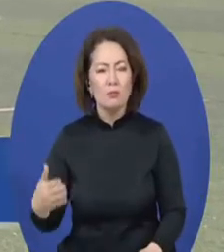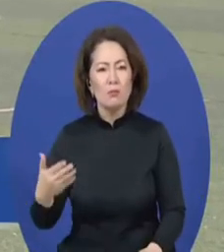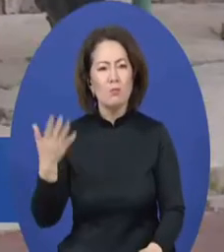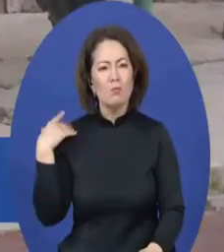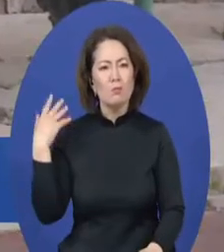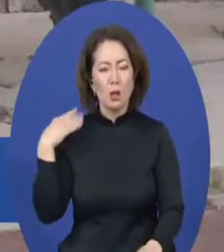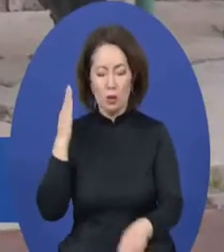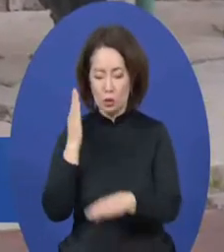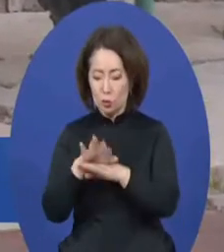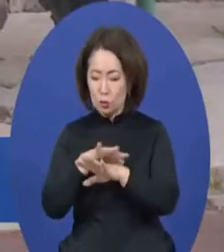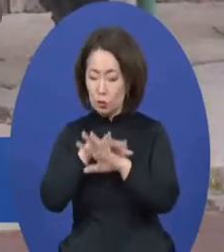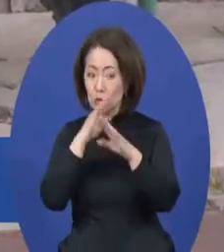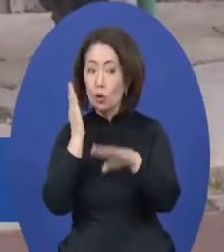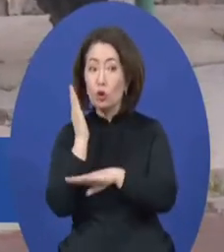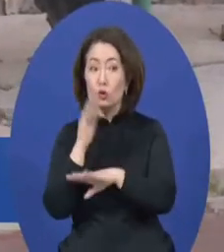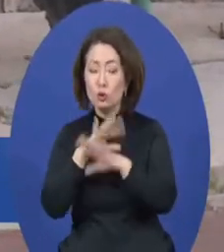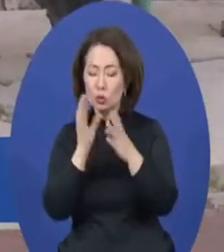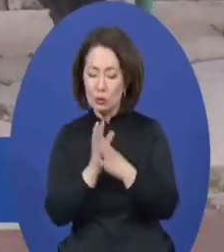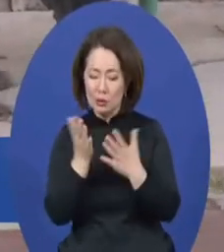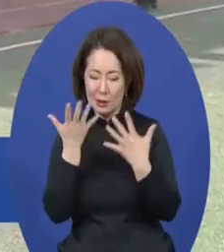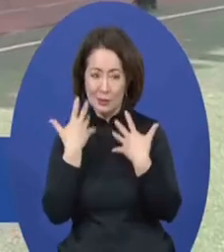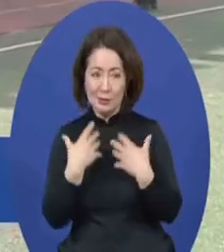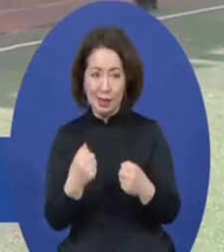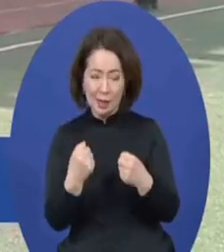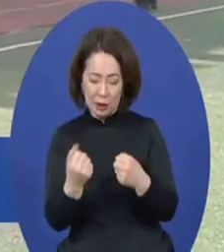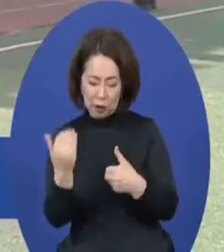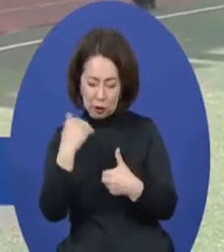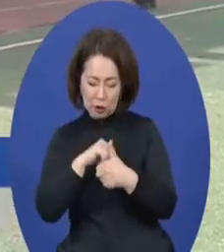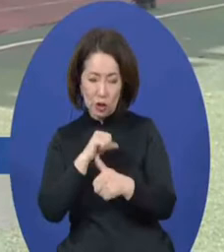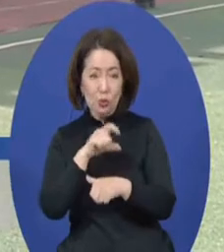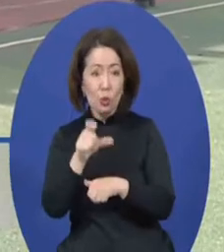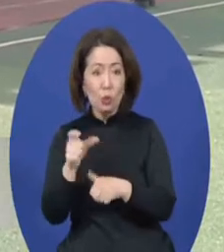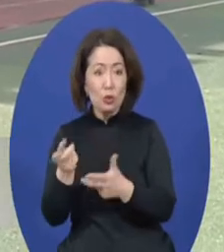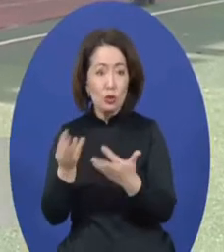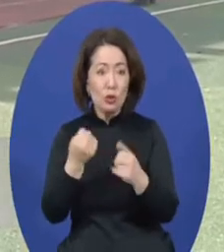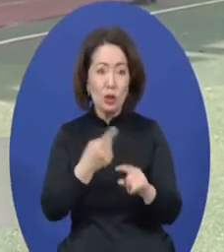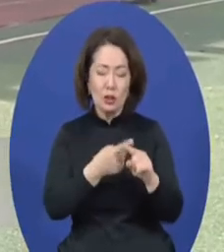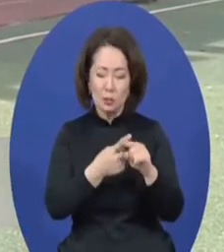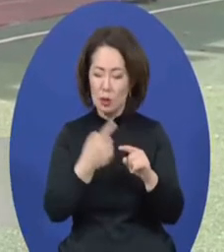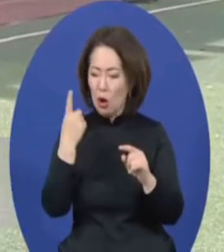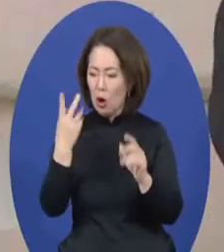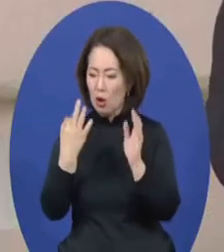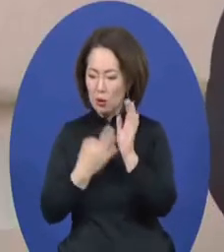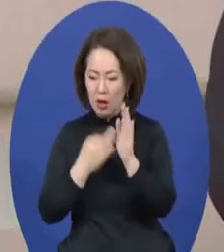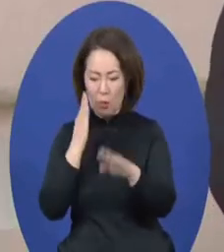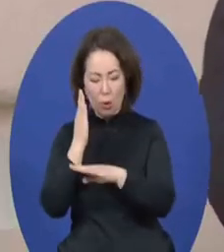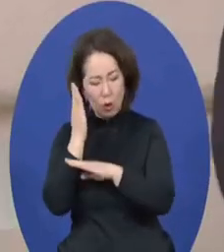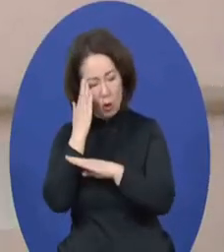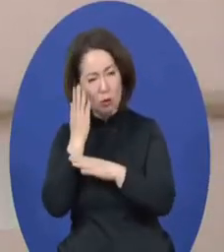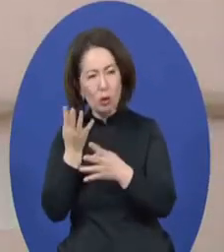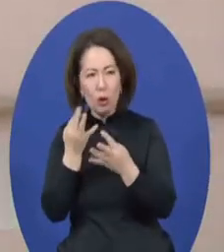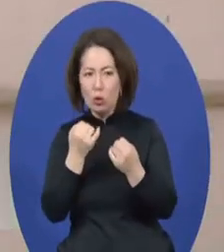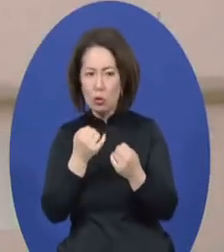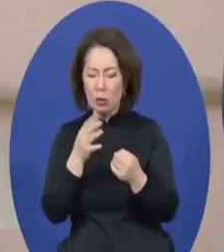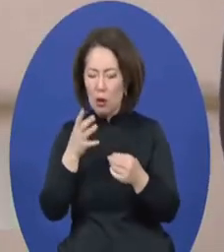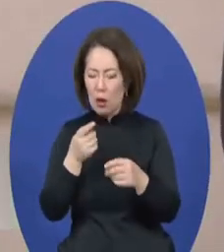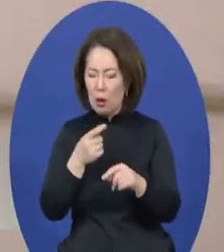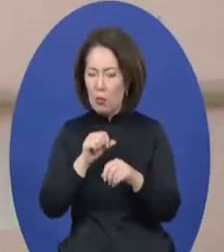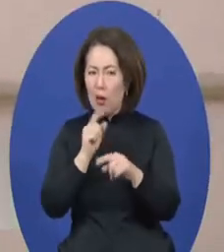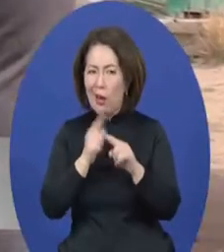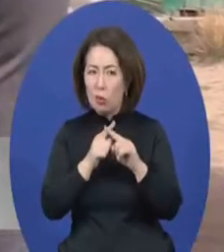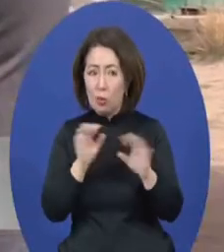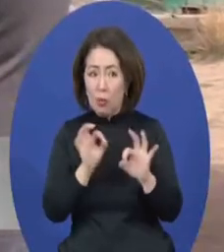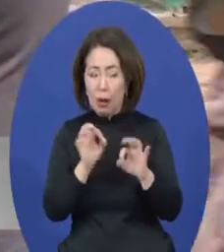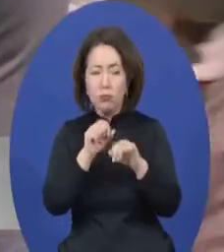Сүүлийн өдрүүдэд дархлаажуулалтанд хамрагдах иргэдийн тоо нэмэгдсэн байна. 28 оны хатуу хөлөөрөө тавиаггүй бол халдварын тоо 40,000 төрөх байсан